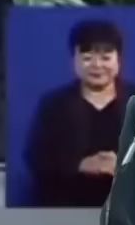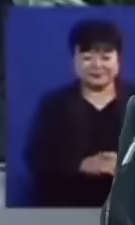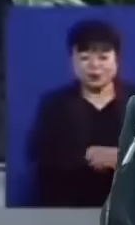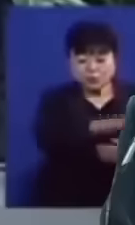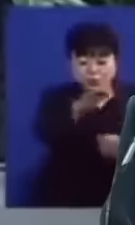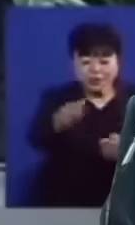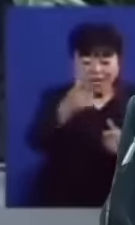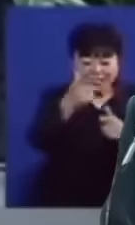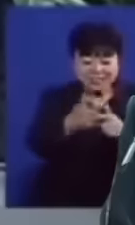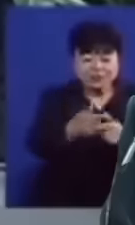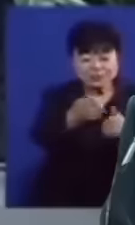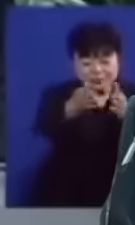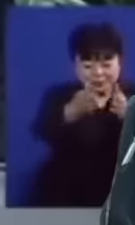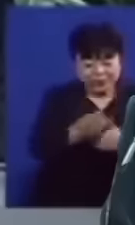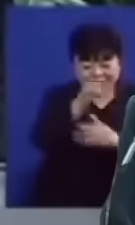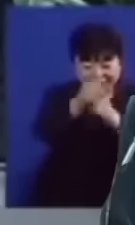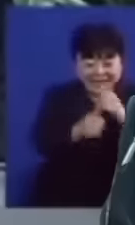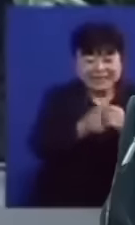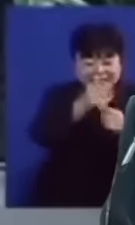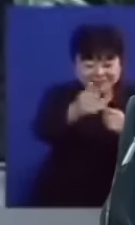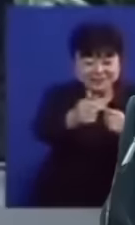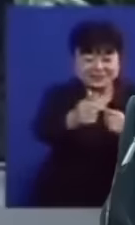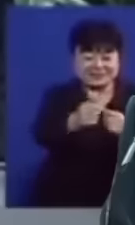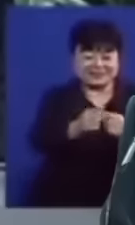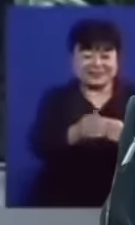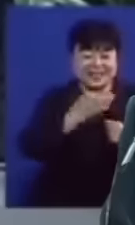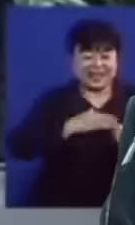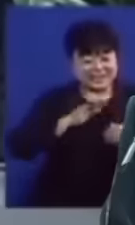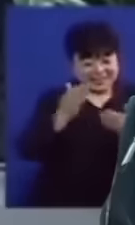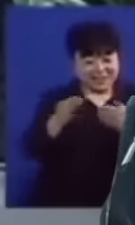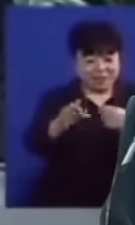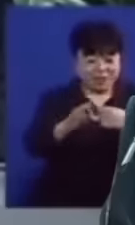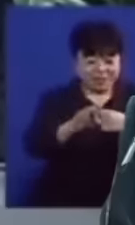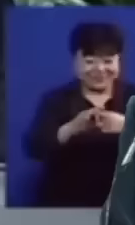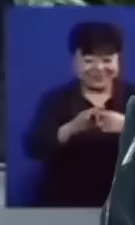우리가 예수님을 통해서 하나님을 알게 되면